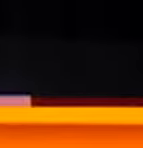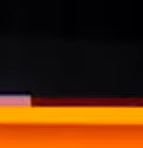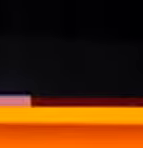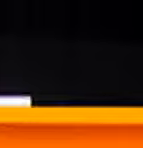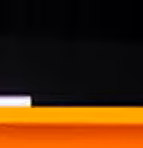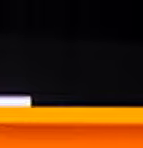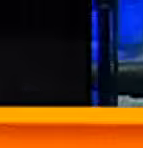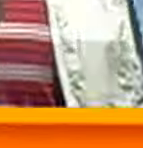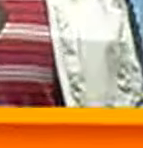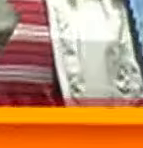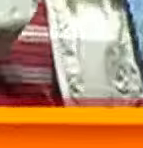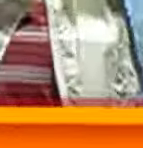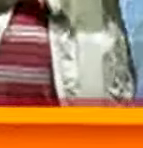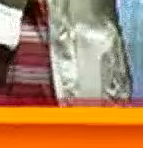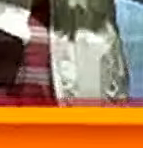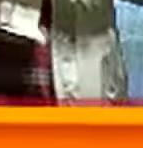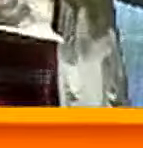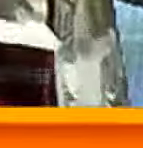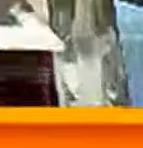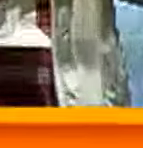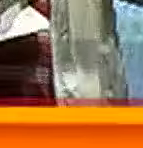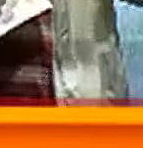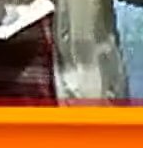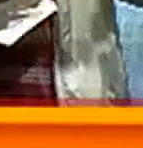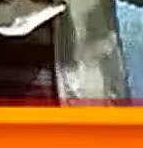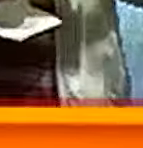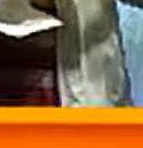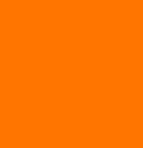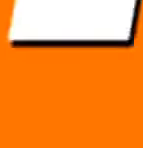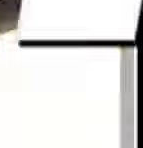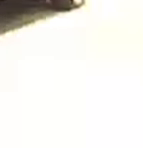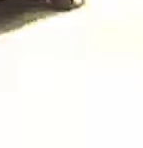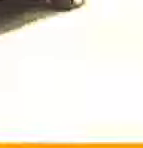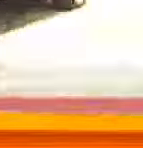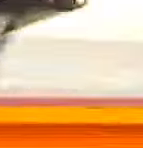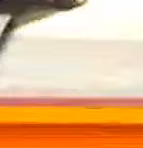siya gagamit ng dahas kumpara kay dating Pangulong Rodrigo Duterte.